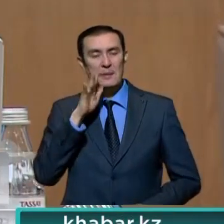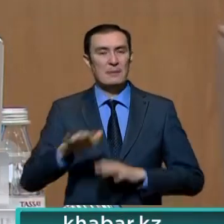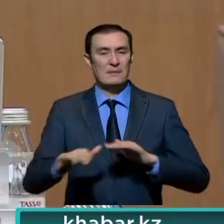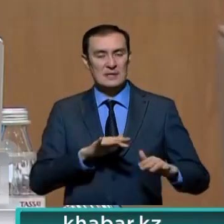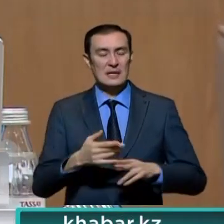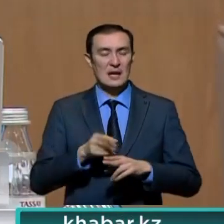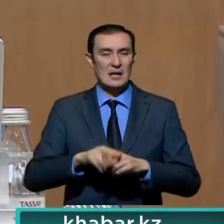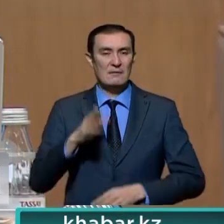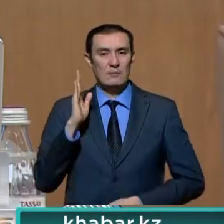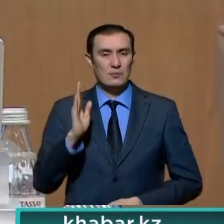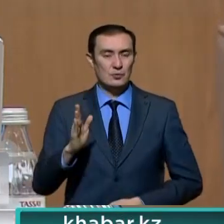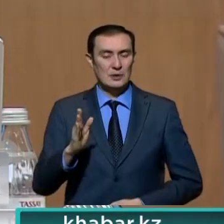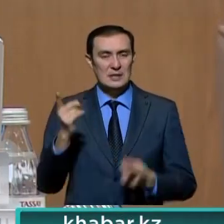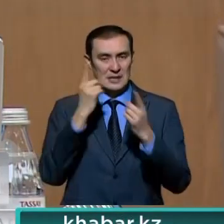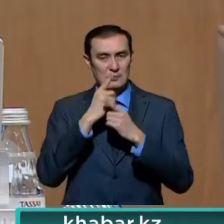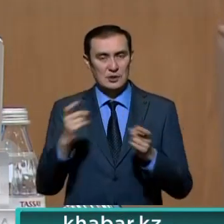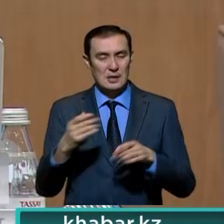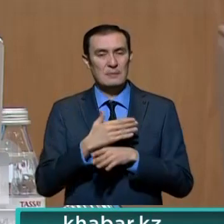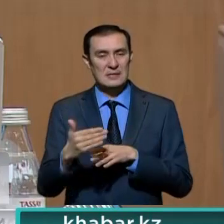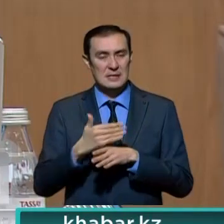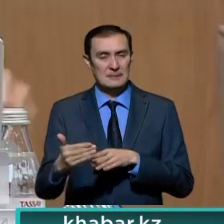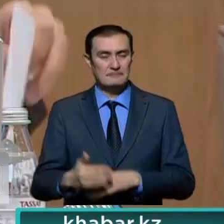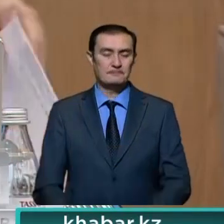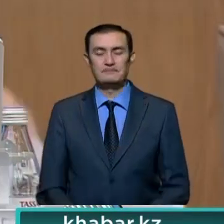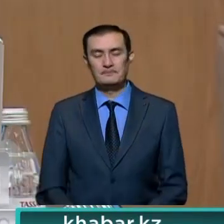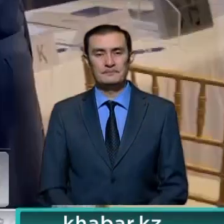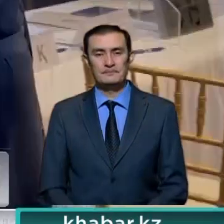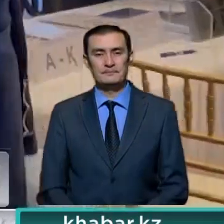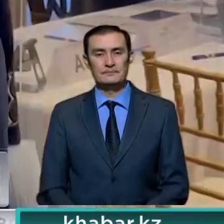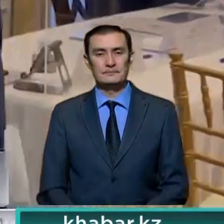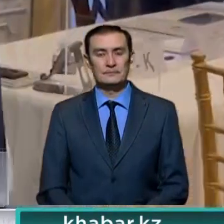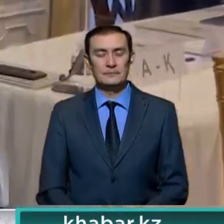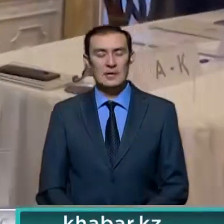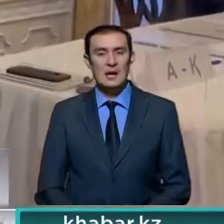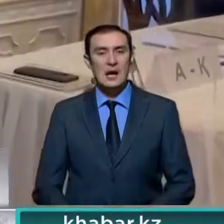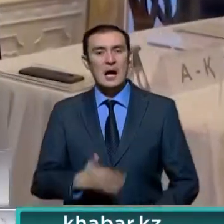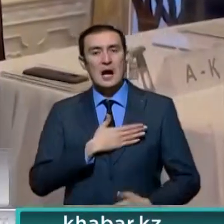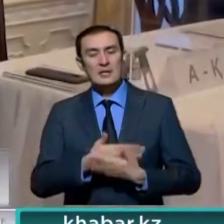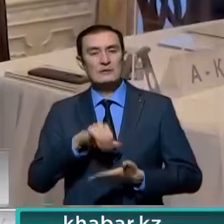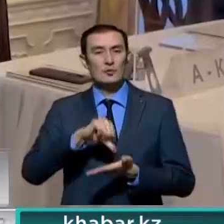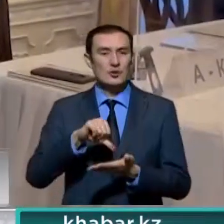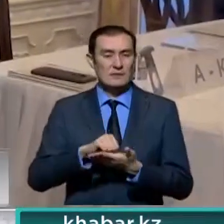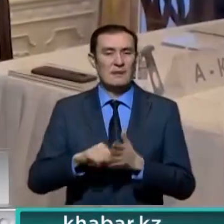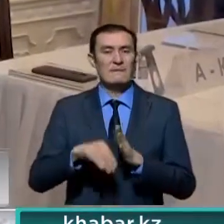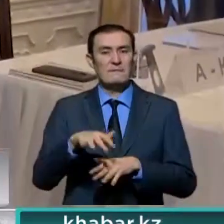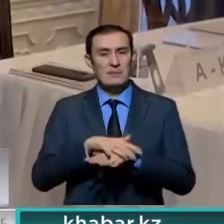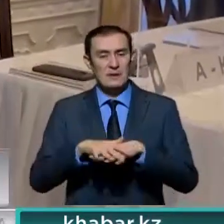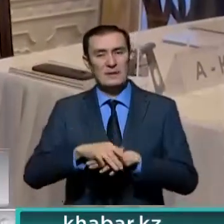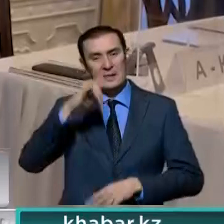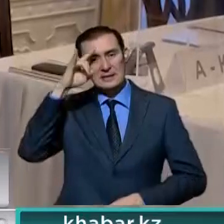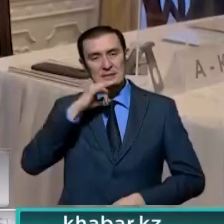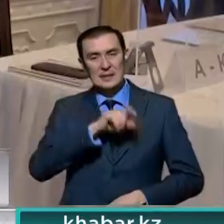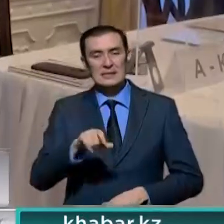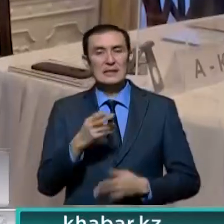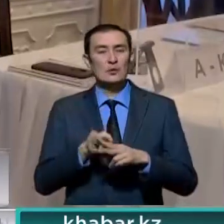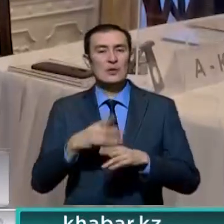проведения которого будут сообщены дополнительно. Ну, кстати, активно принимали участие в выборах и казахстанцы,